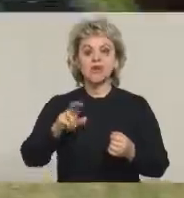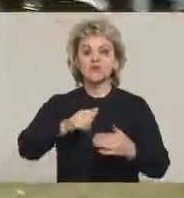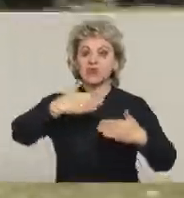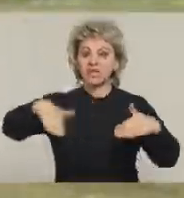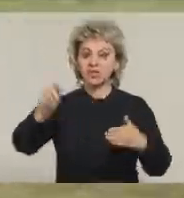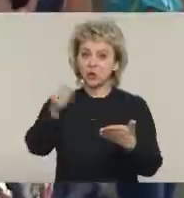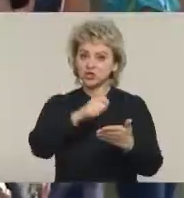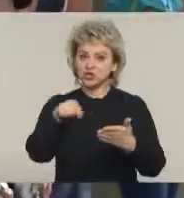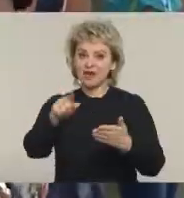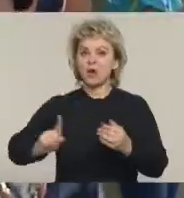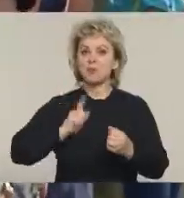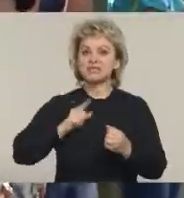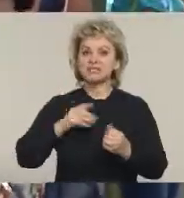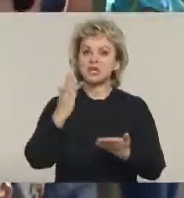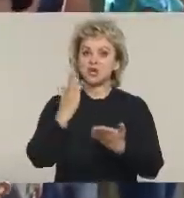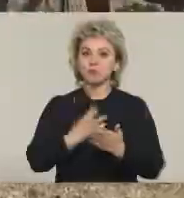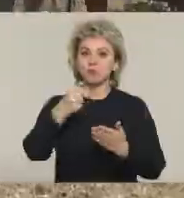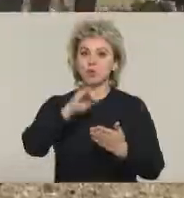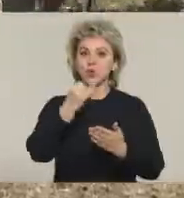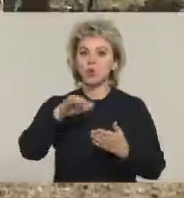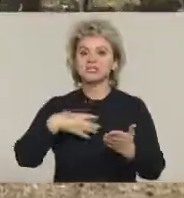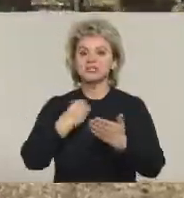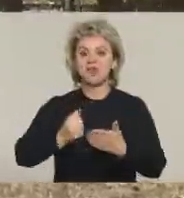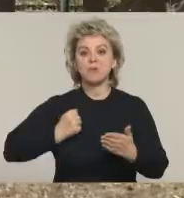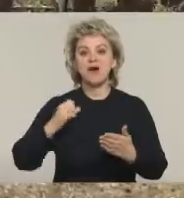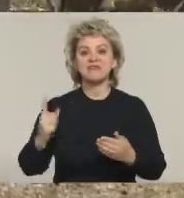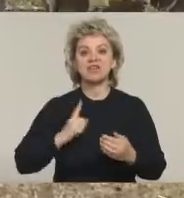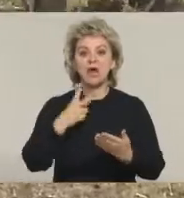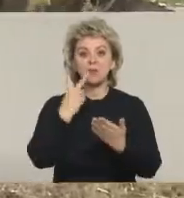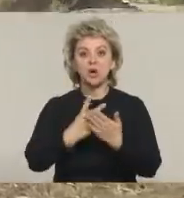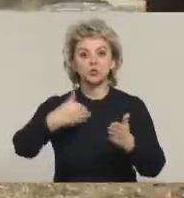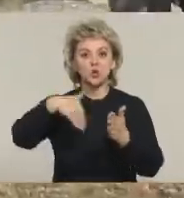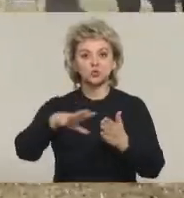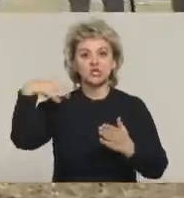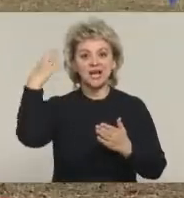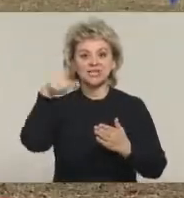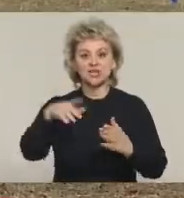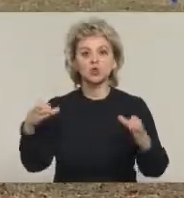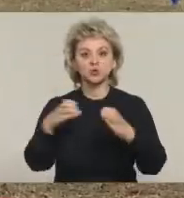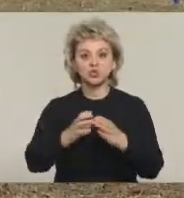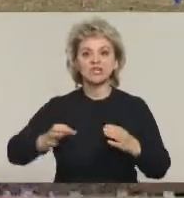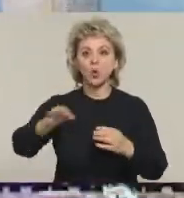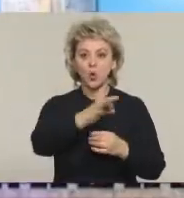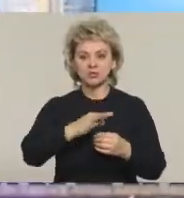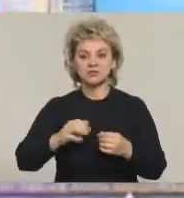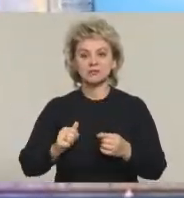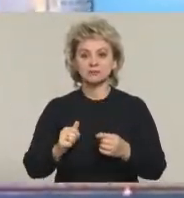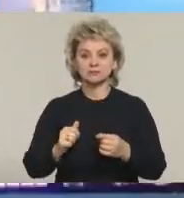Фланкировка шашкой и мастерство владения пикой. Свои боевые навыки показали лучшие казаки-дружинники области.